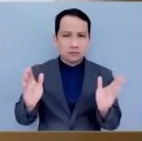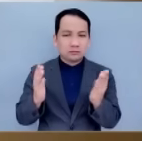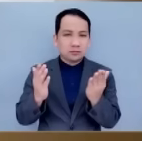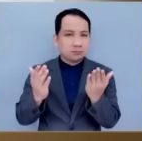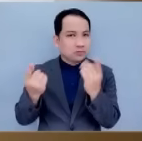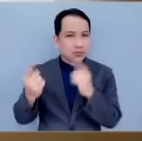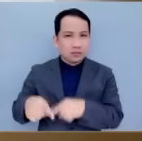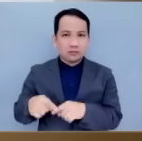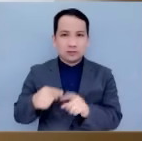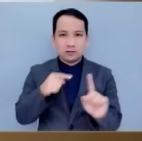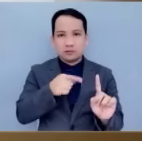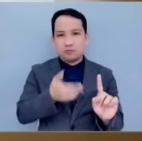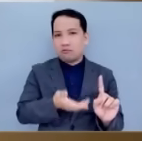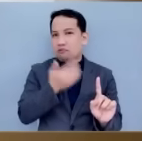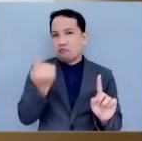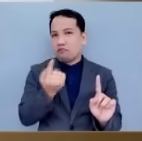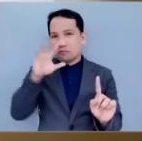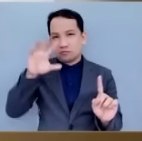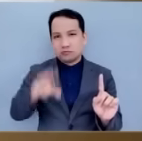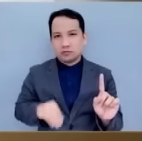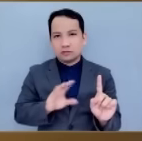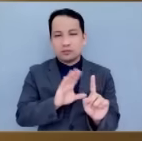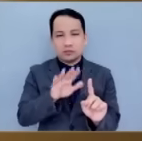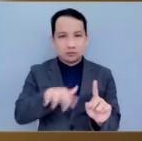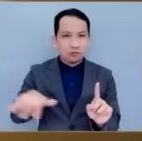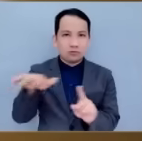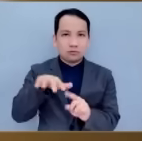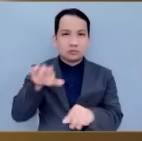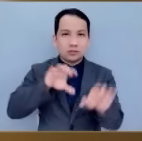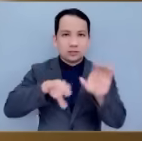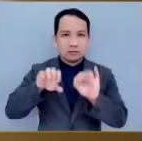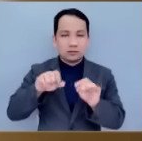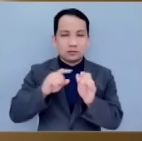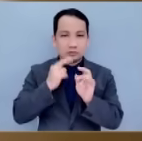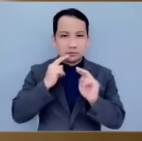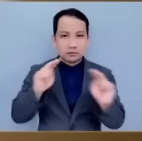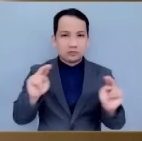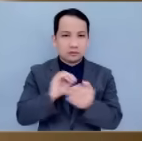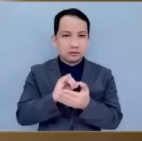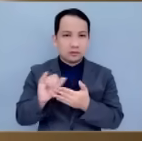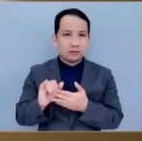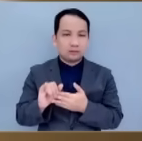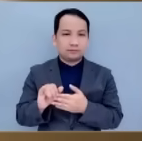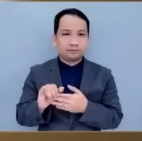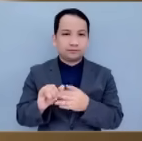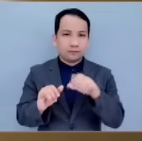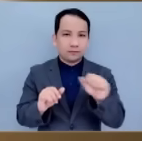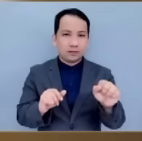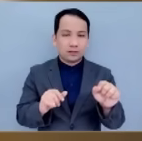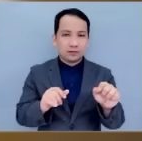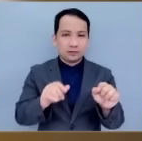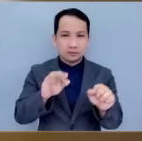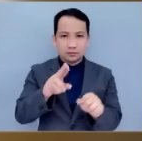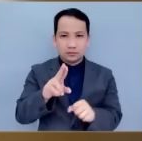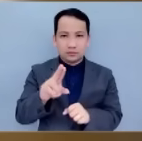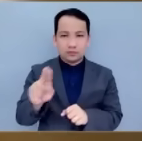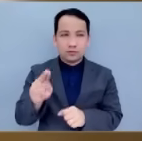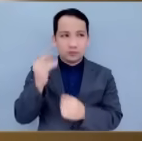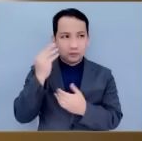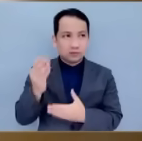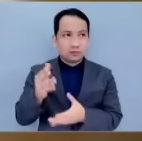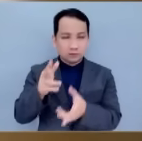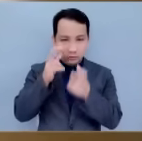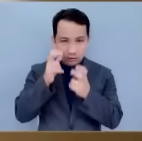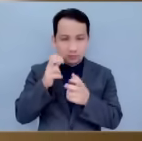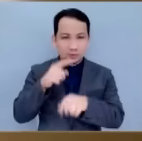nag-iisang Jacqueline Jose sa buong industriya. Malaki rin ang pasasalamat ni showbiz columnist Mr. Fu dahil sa atensyon at